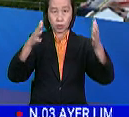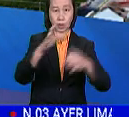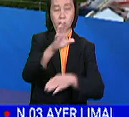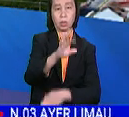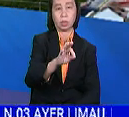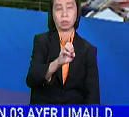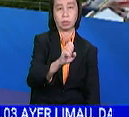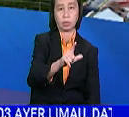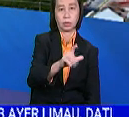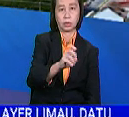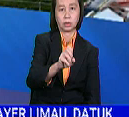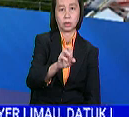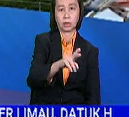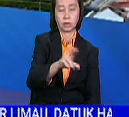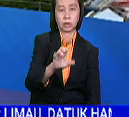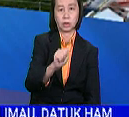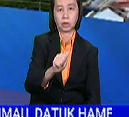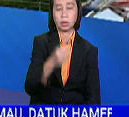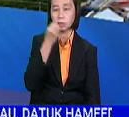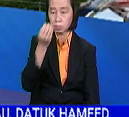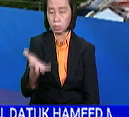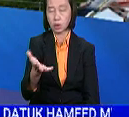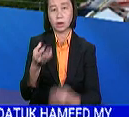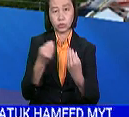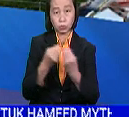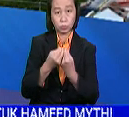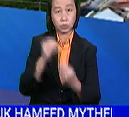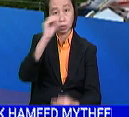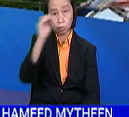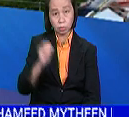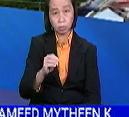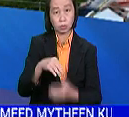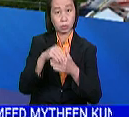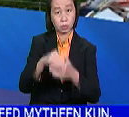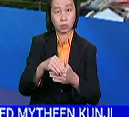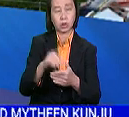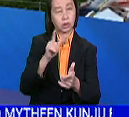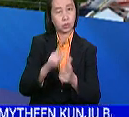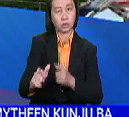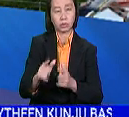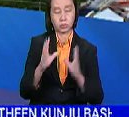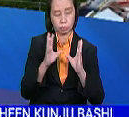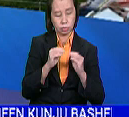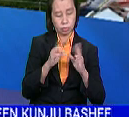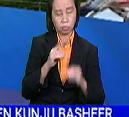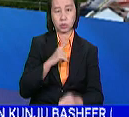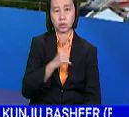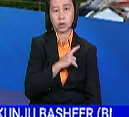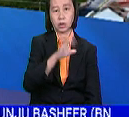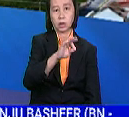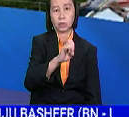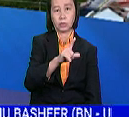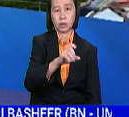Joseph blando dalam kenyataan mejanya berkata jumlah dividen yang diluluskan tersebut dibuat pada moswarat lembaga